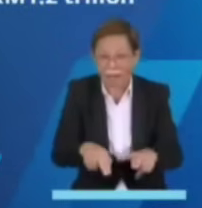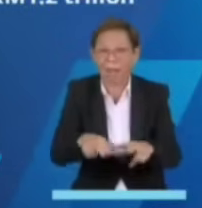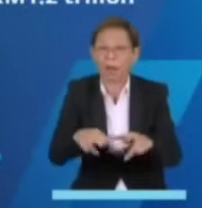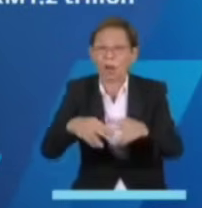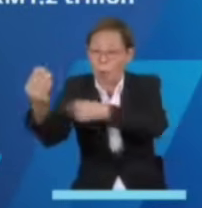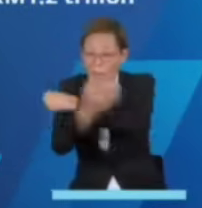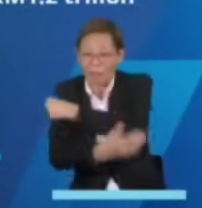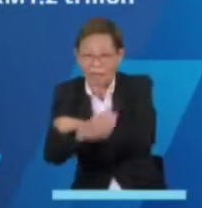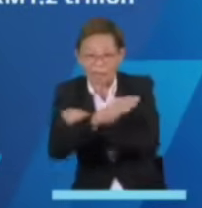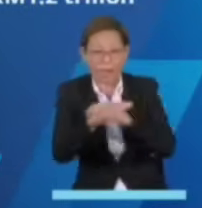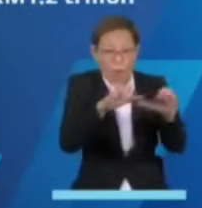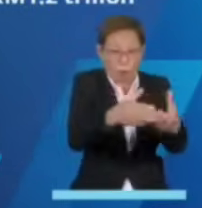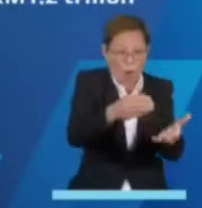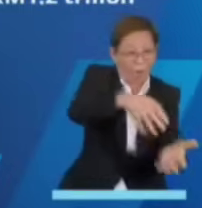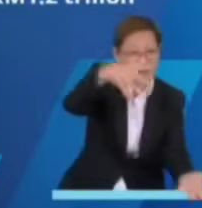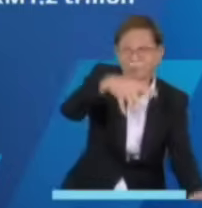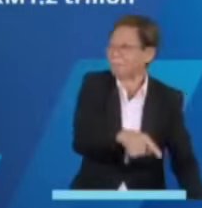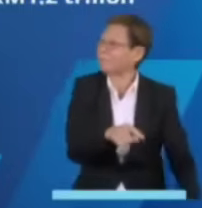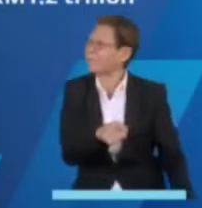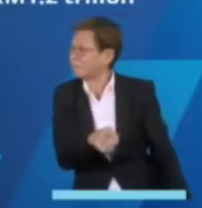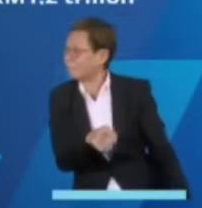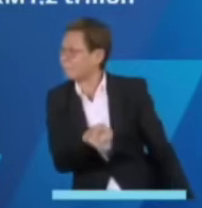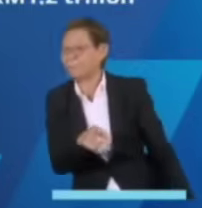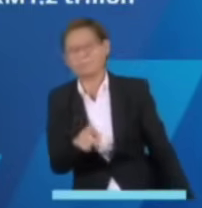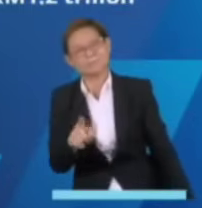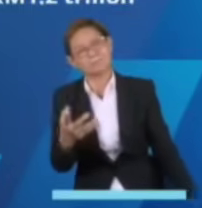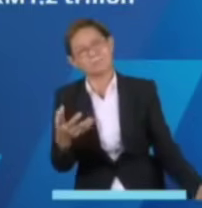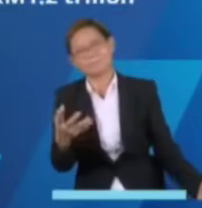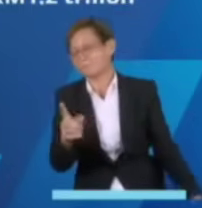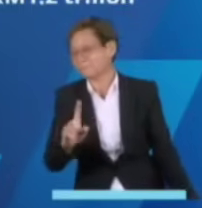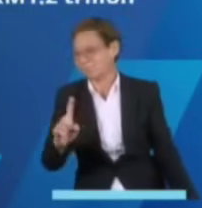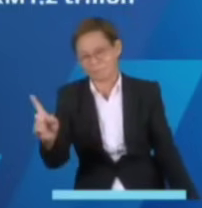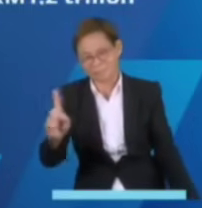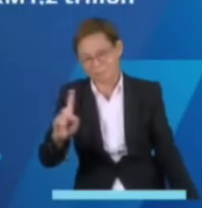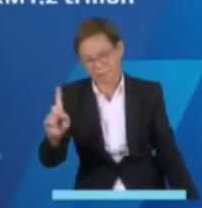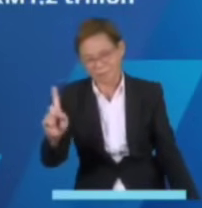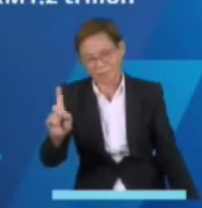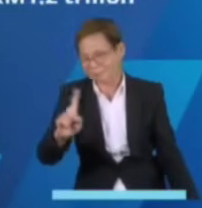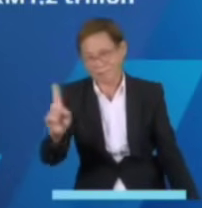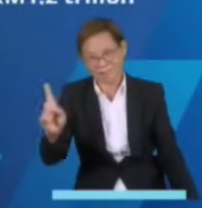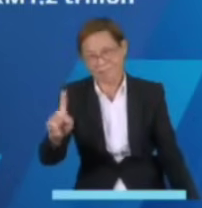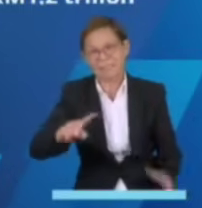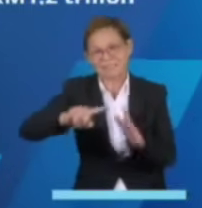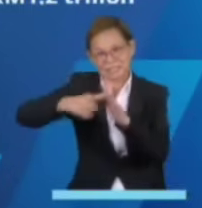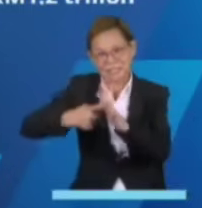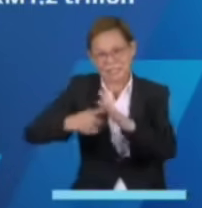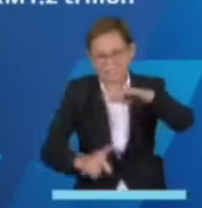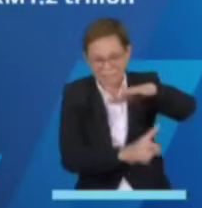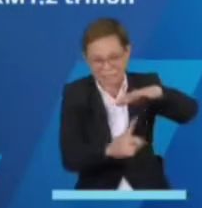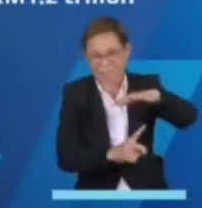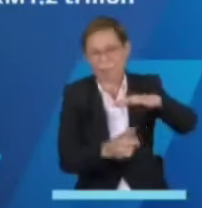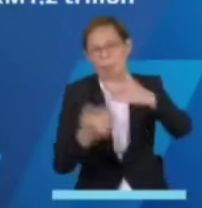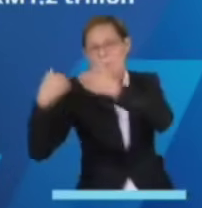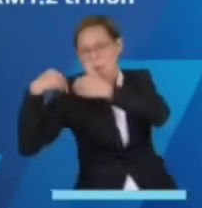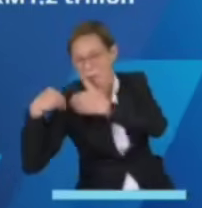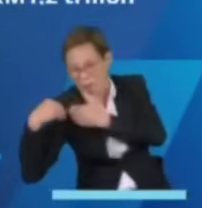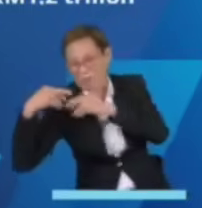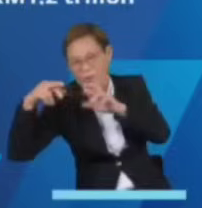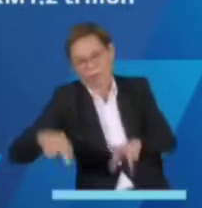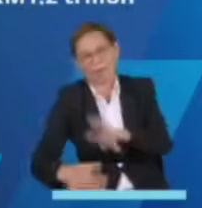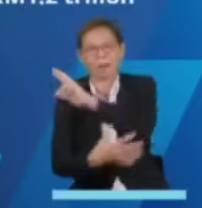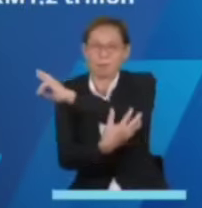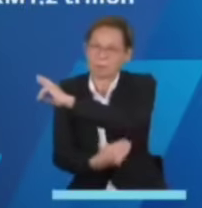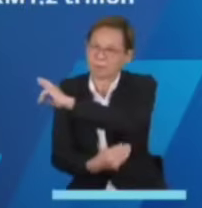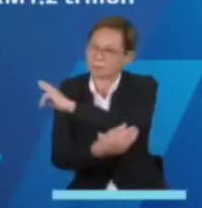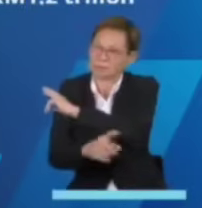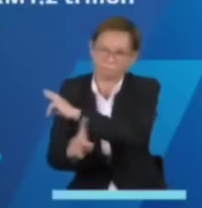terkaya? Soalnya, jangan perkenalkan dasar yang membebankan rakyat